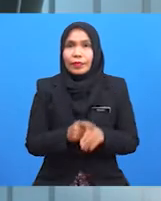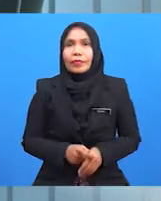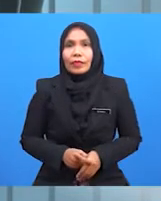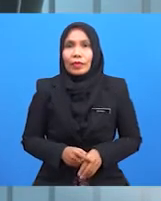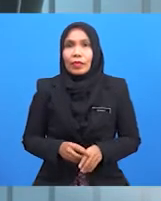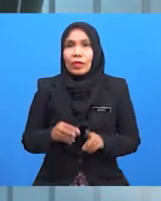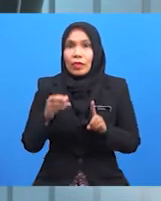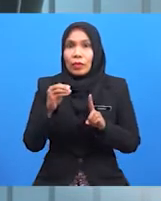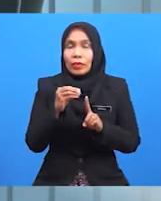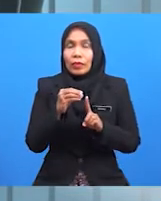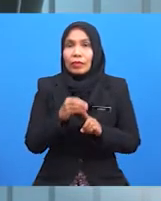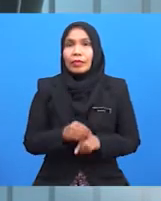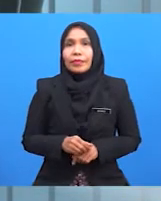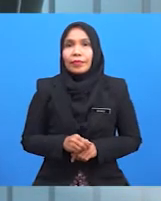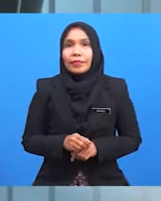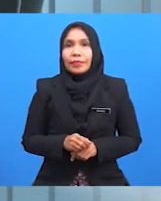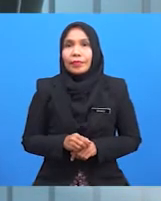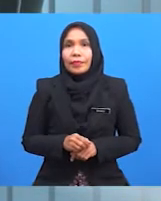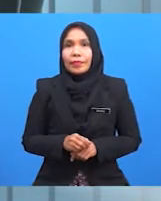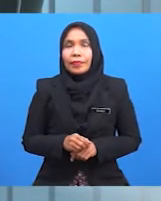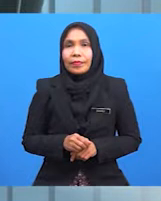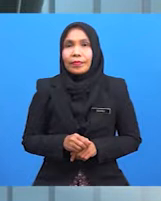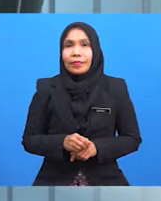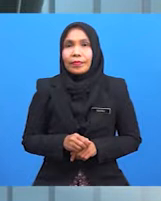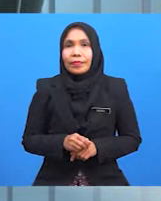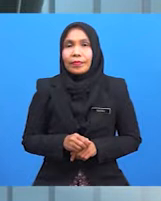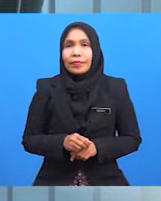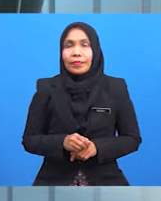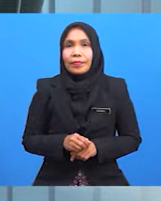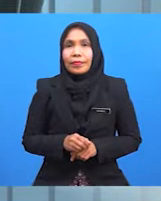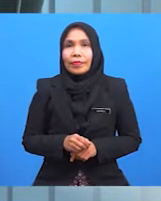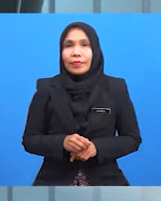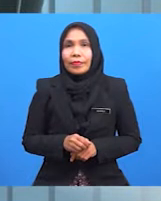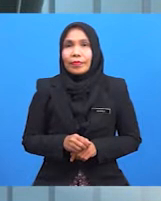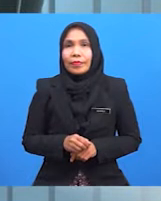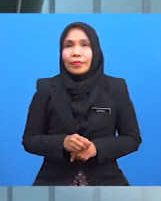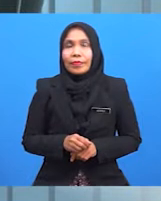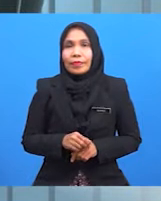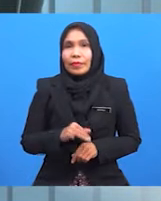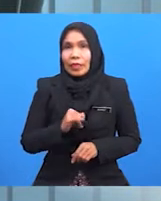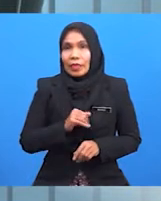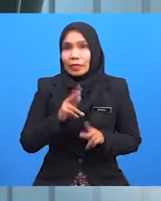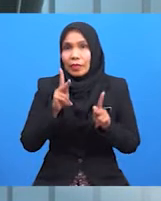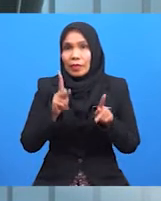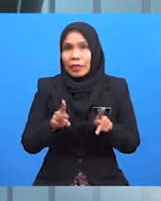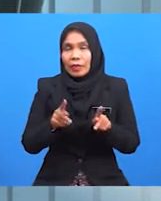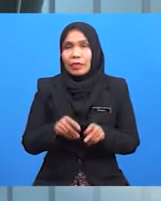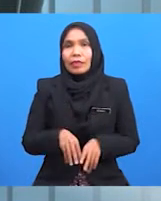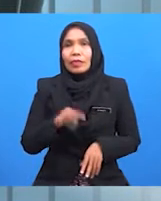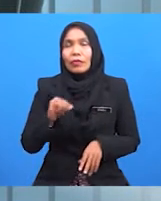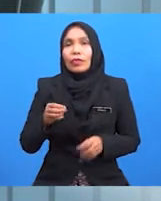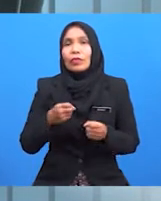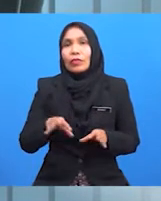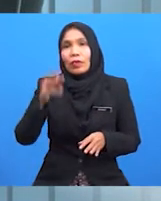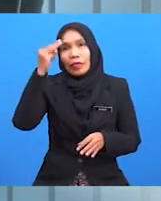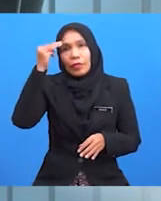Objektif pembelajaran kedua, huraian fungsi bank pusat. Saya pasti murid